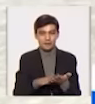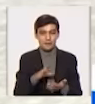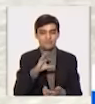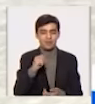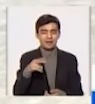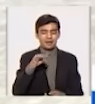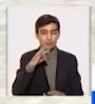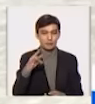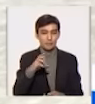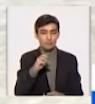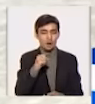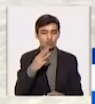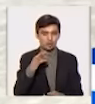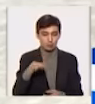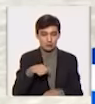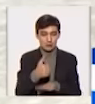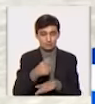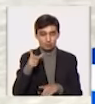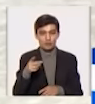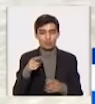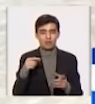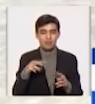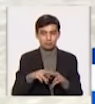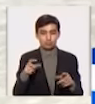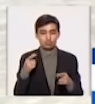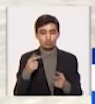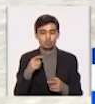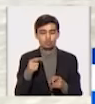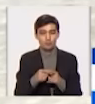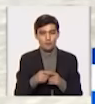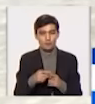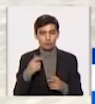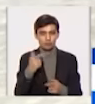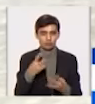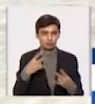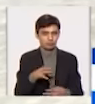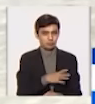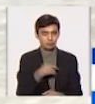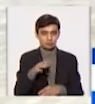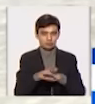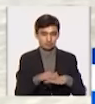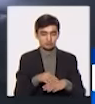Башко ресми өкіл ретінде бұндай сөз айтпауы керек. Халық алдында кешірім сұрасын.